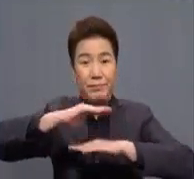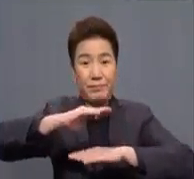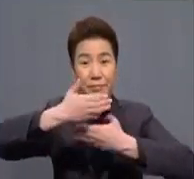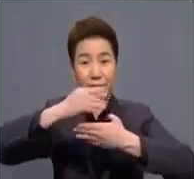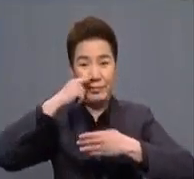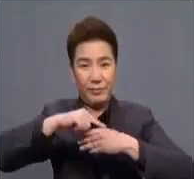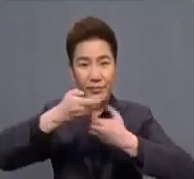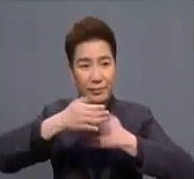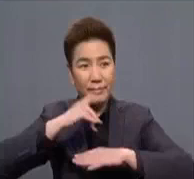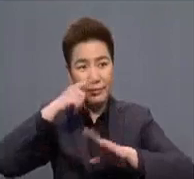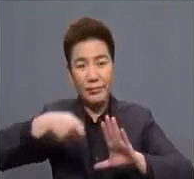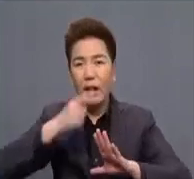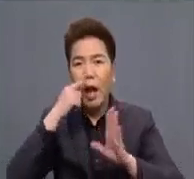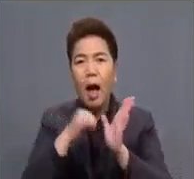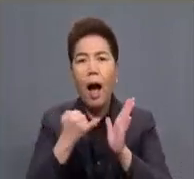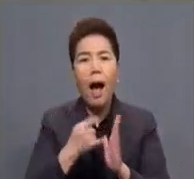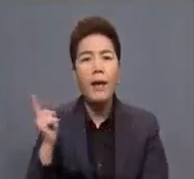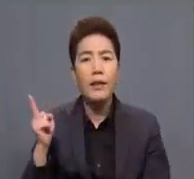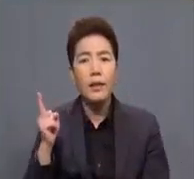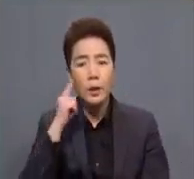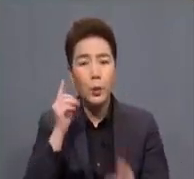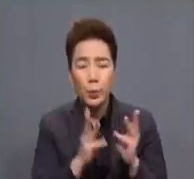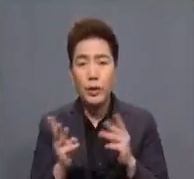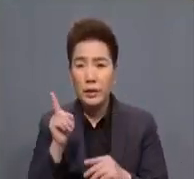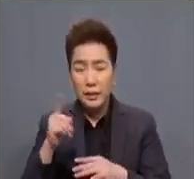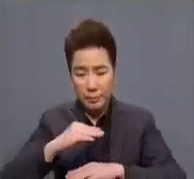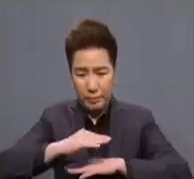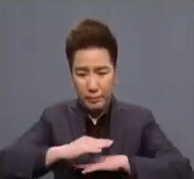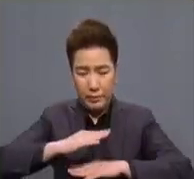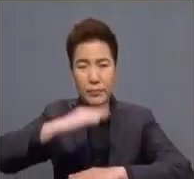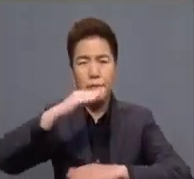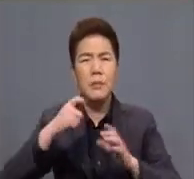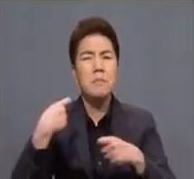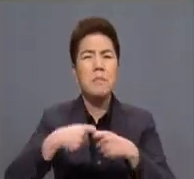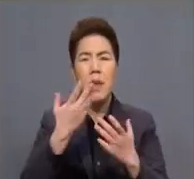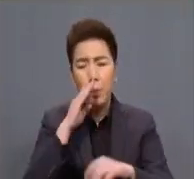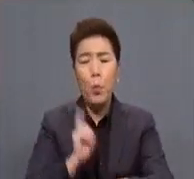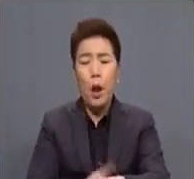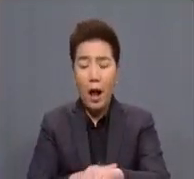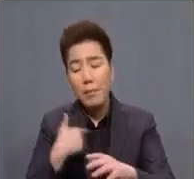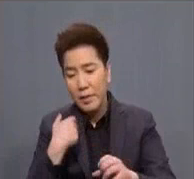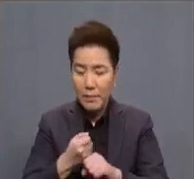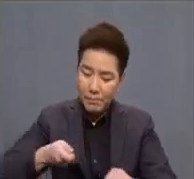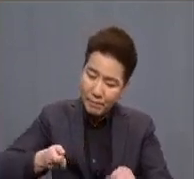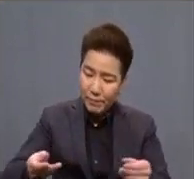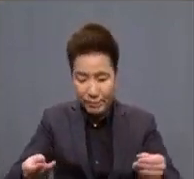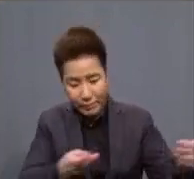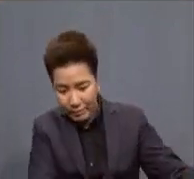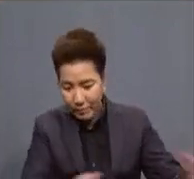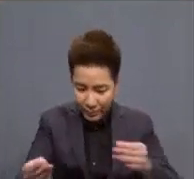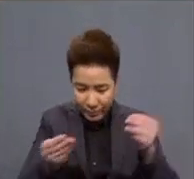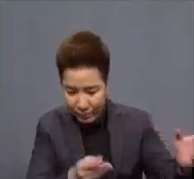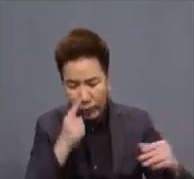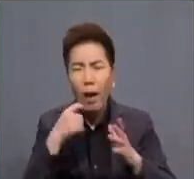ประตู น ี่ บานเกล็ดห้องครัวเป็นแบบเนี้ยครับคือบานเกล็ดเนี่ยมันเข้าใจว่ามันไม่ยากถ้ามีเวลานะ ถ้ามีเวลา ถ้ามีเวลาไม่ย